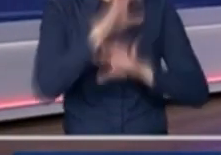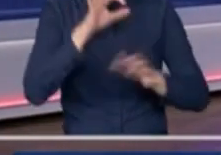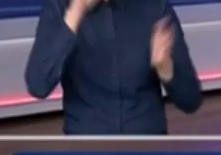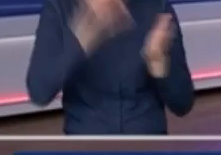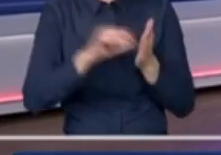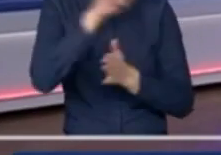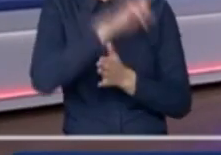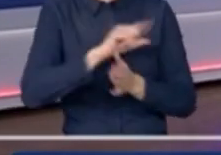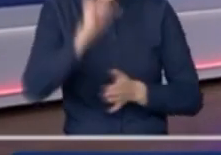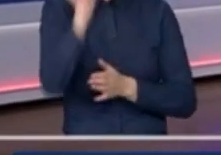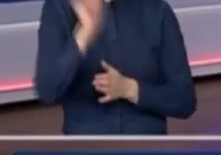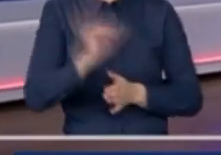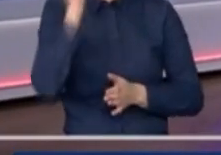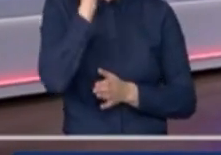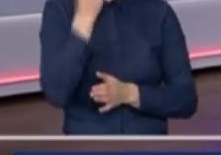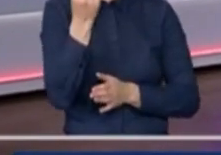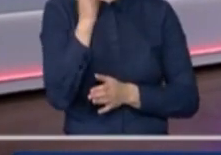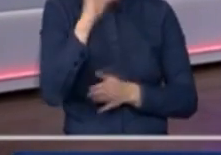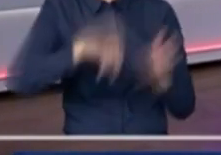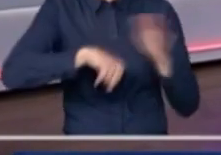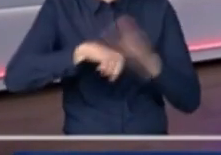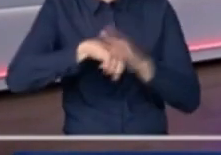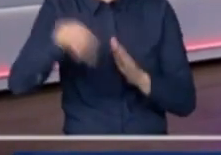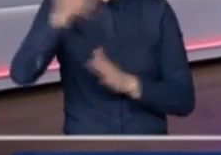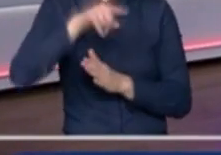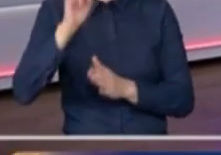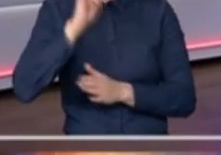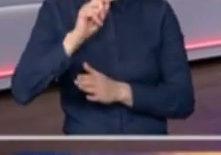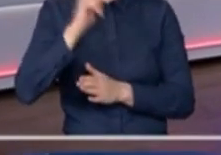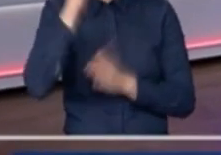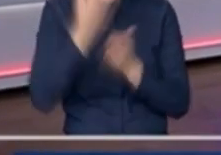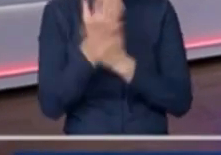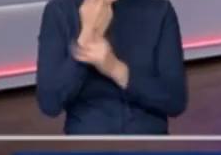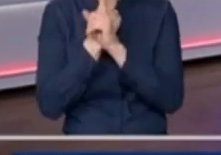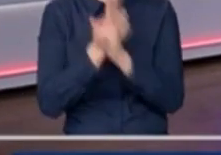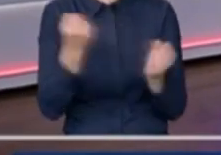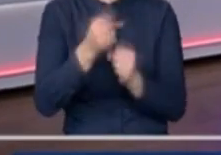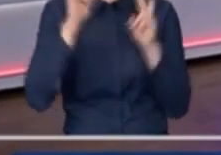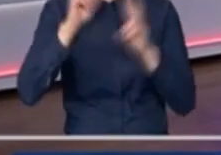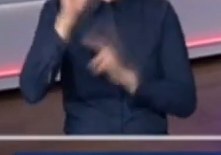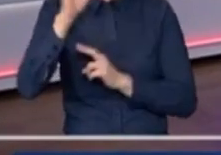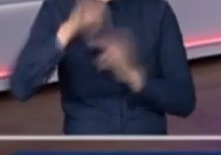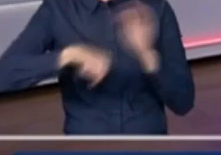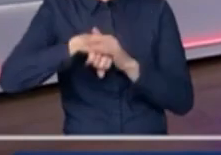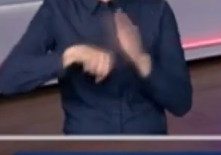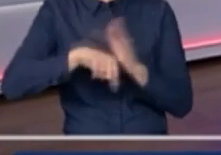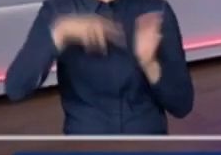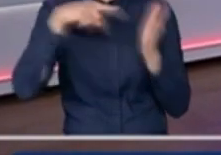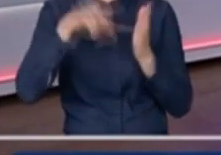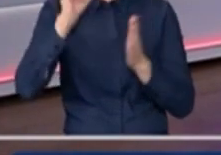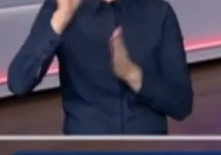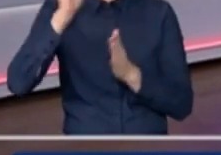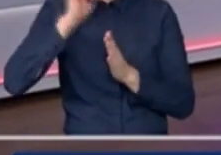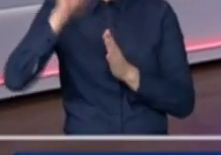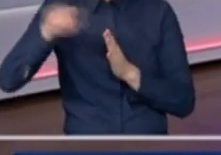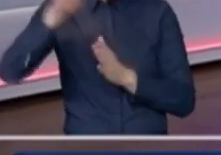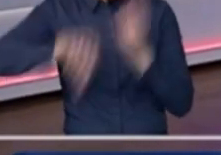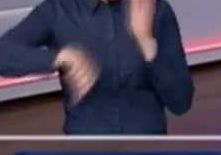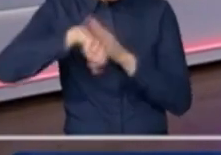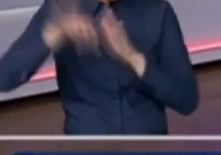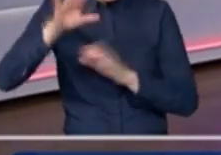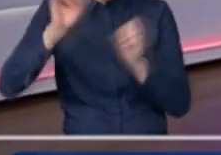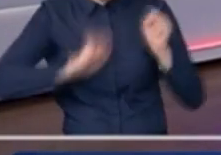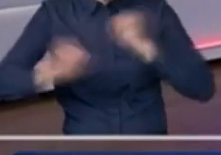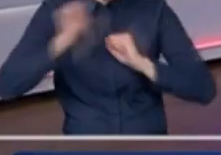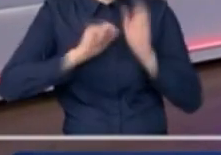czyli partnerkom sportowców. To one są najwierniejszymi i największymi fankami swoich ukochanych. Gdy ich wybrankowie ostro trenują i